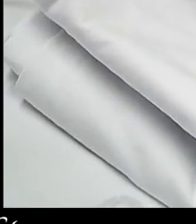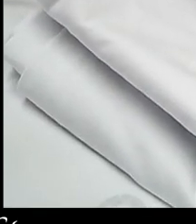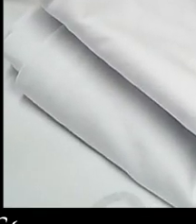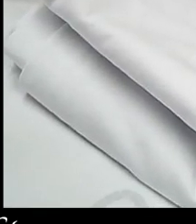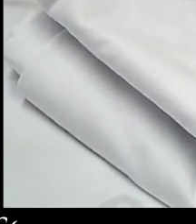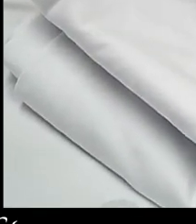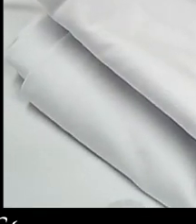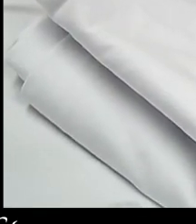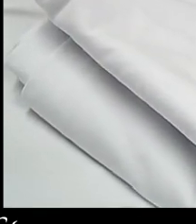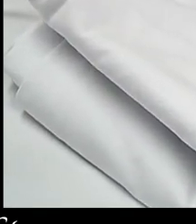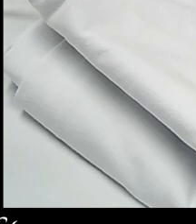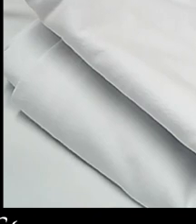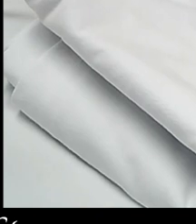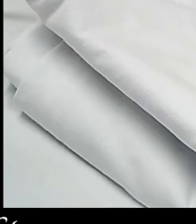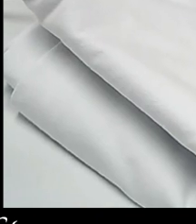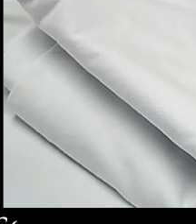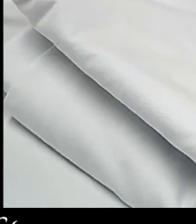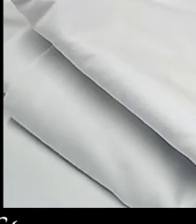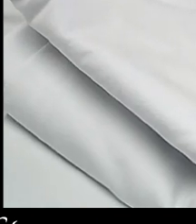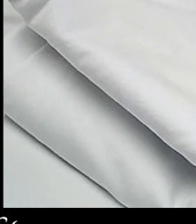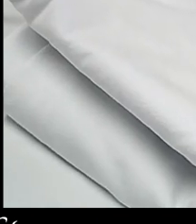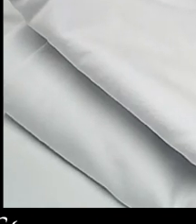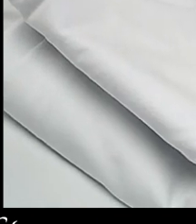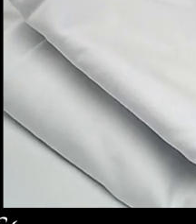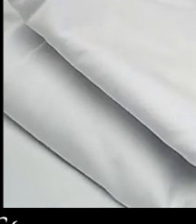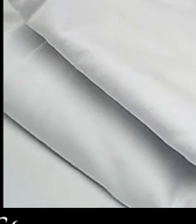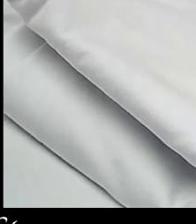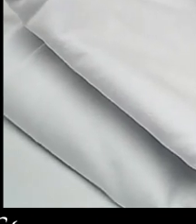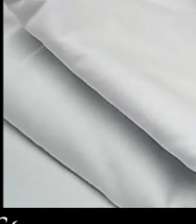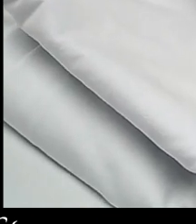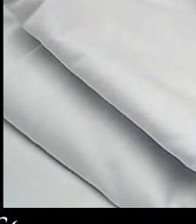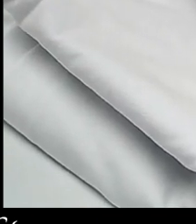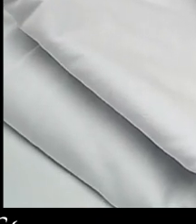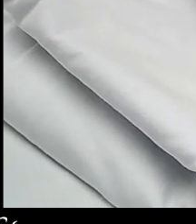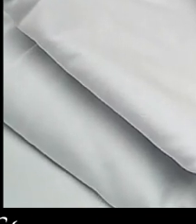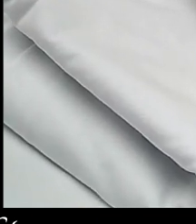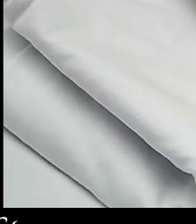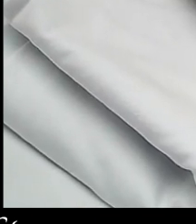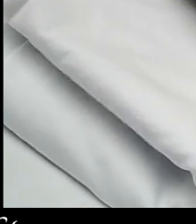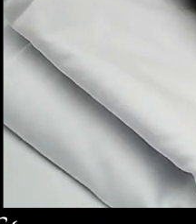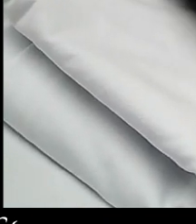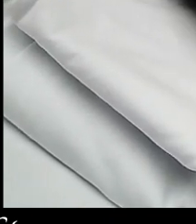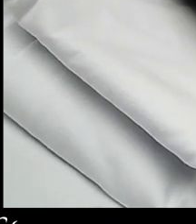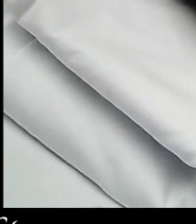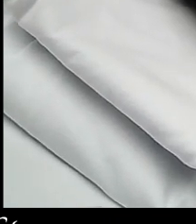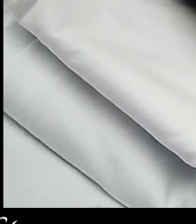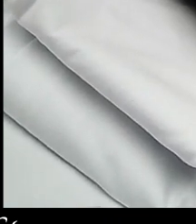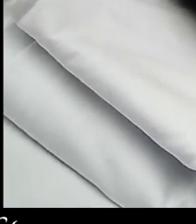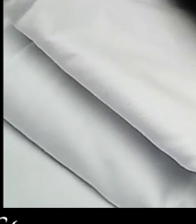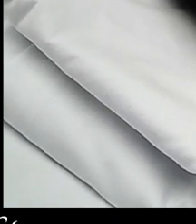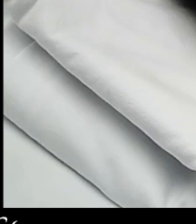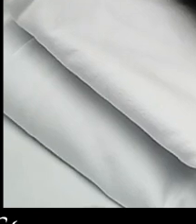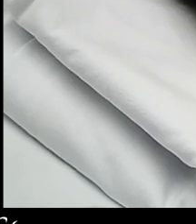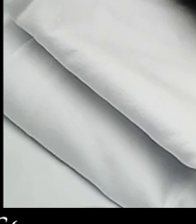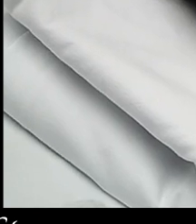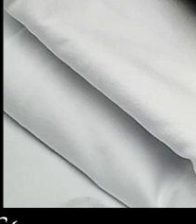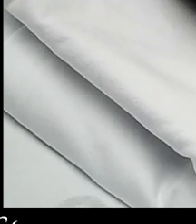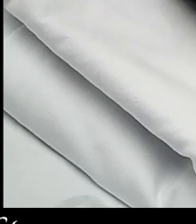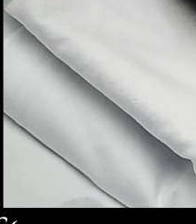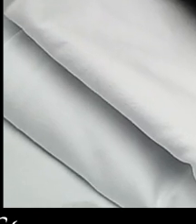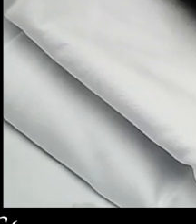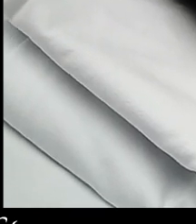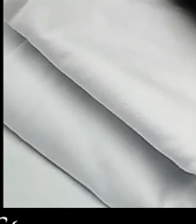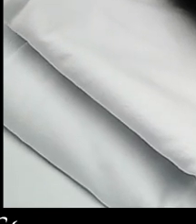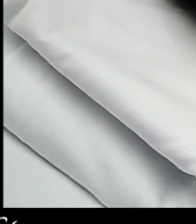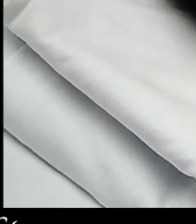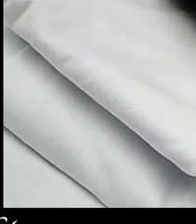Тэр биеийн чангараас жоохон хөвлөгийн хөндөрт байгаа даа тий. Одоо өрөөнд авчих юм бол сайхан цайшраад ам эхнээс энэ хүүхд тусаар зайлуулаад